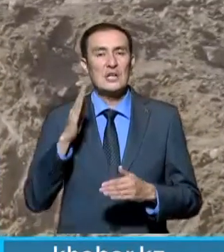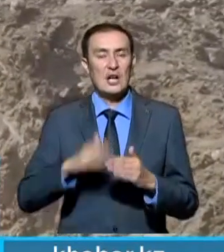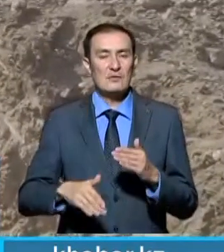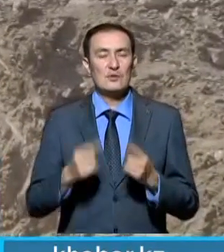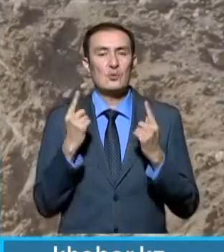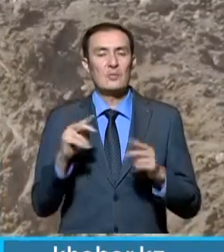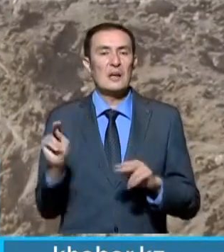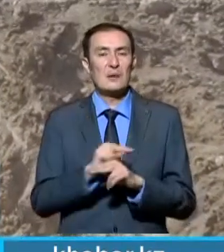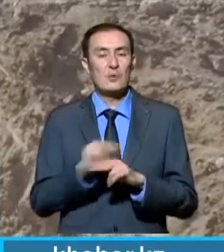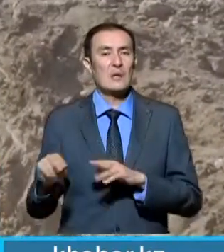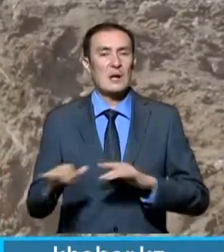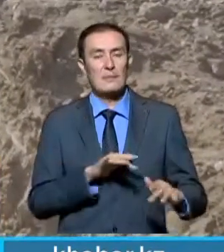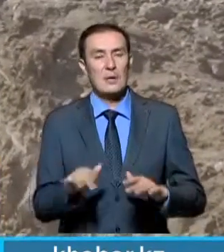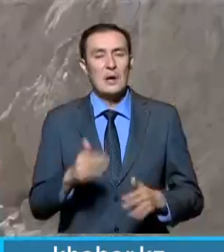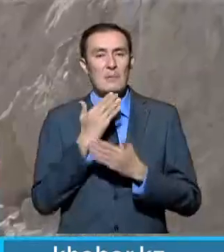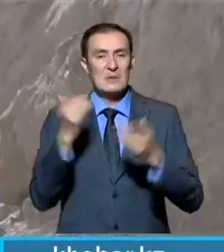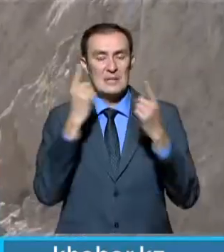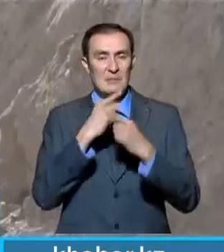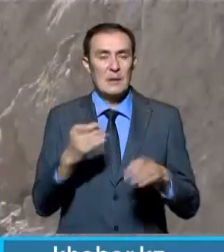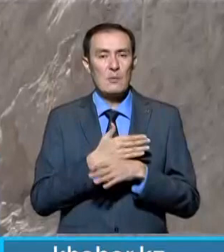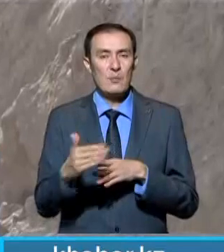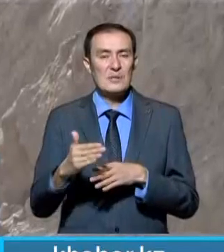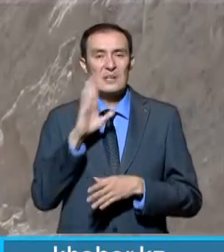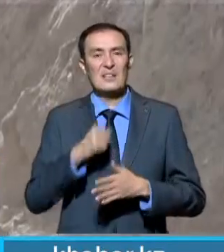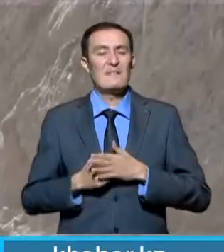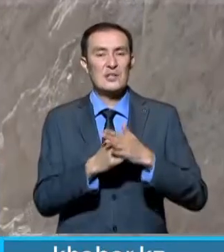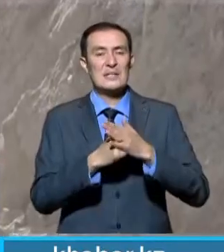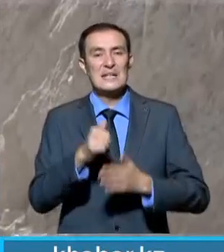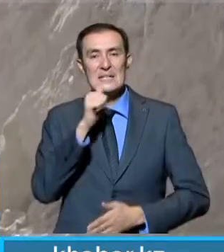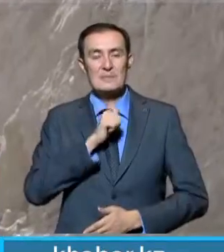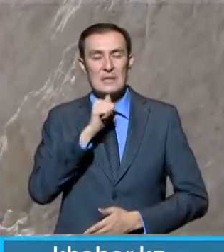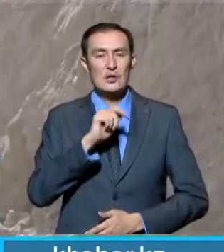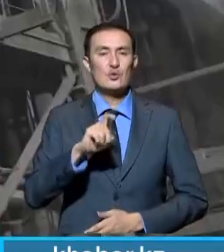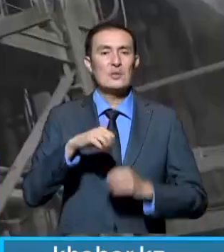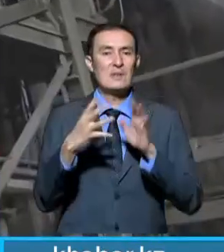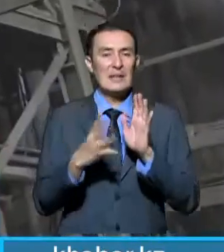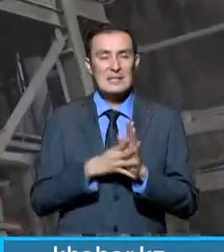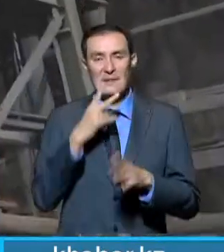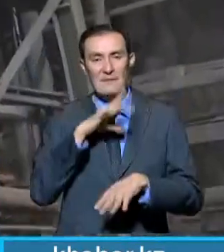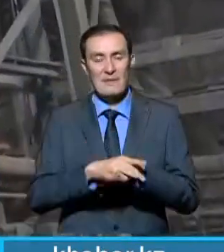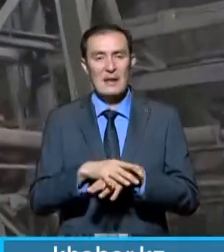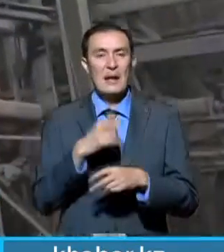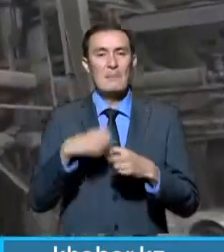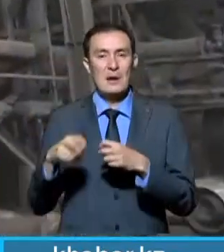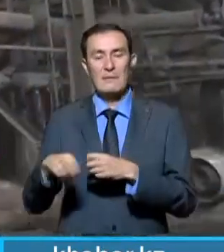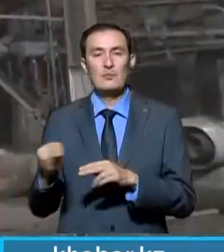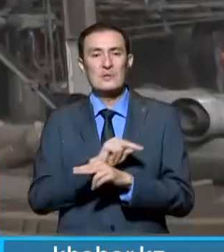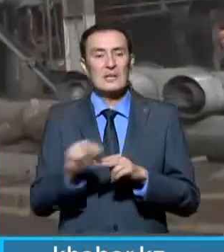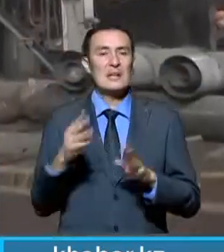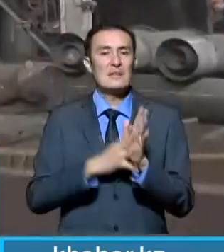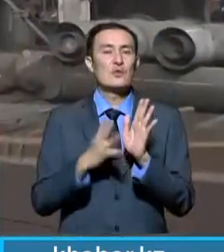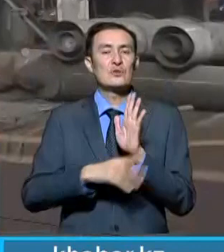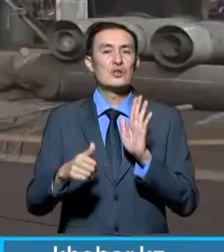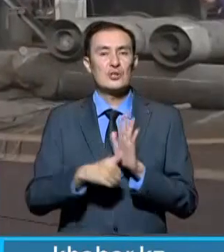масштабная ремонтная компания по последним данным после гидравлических испытаний из 119 выявленных порывов удалось устранить